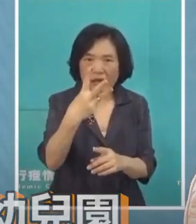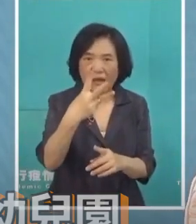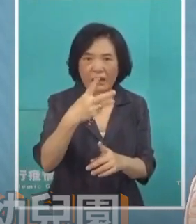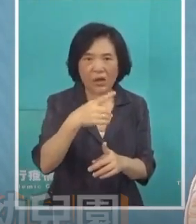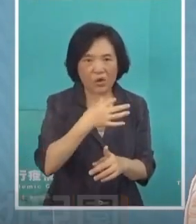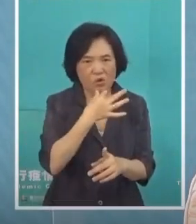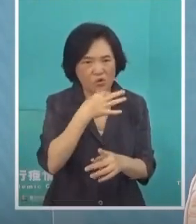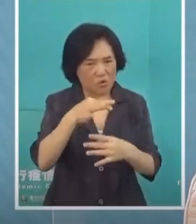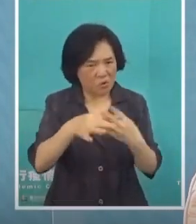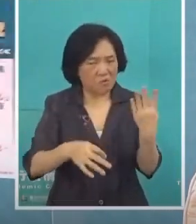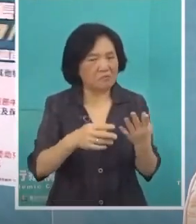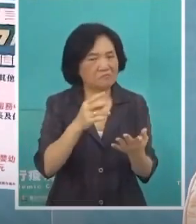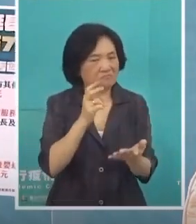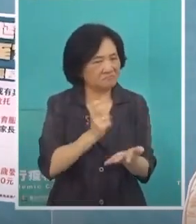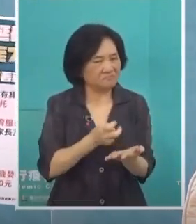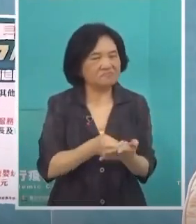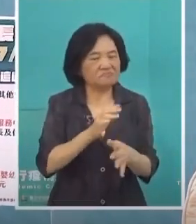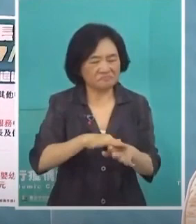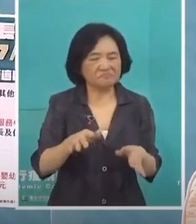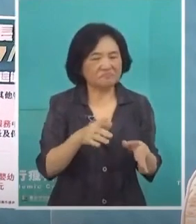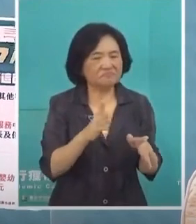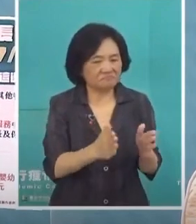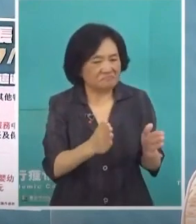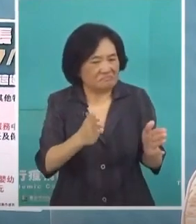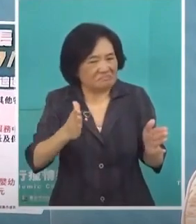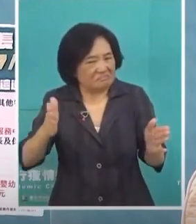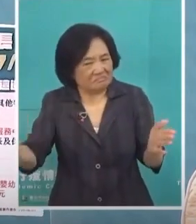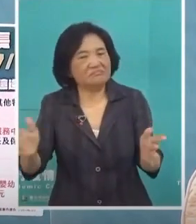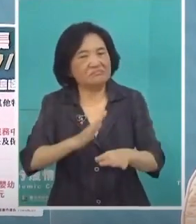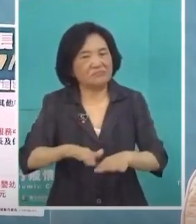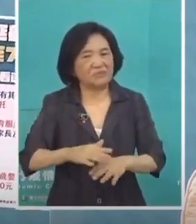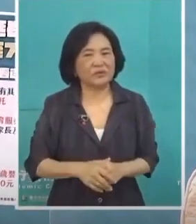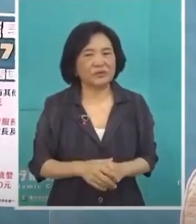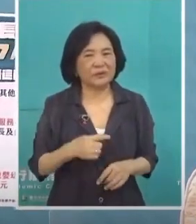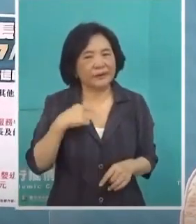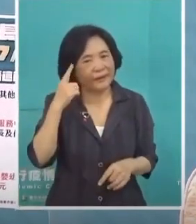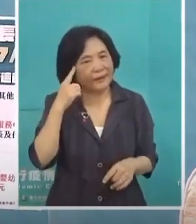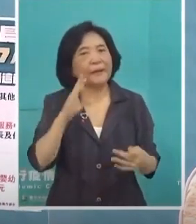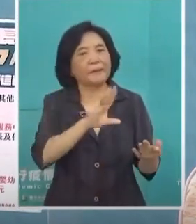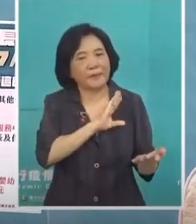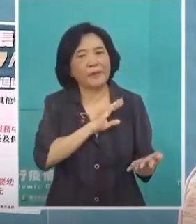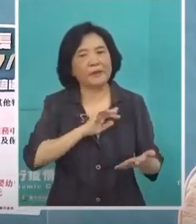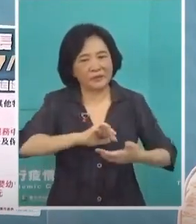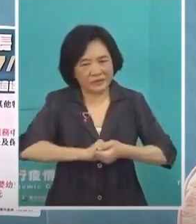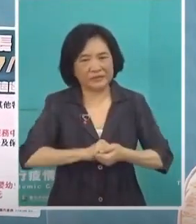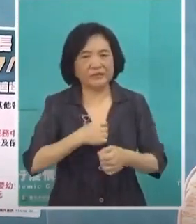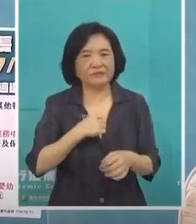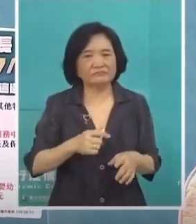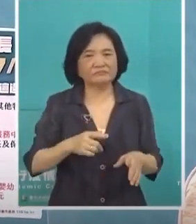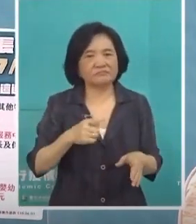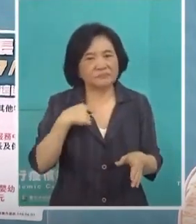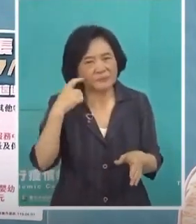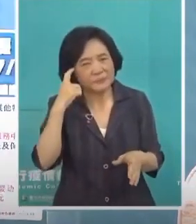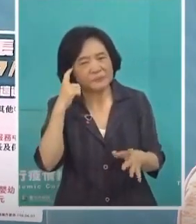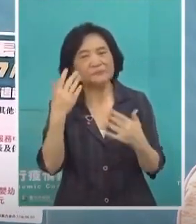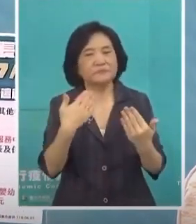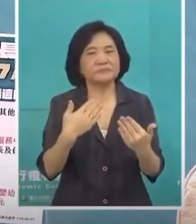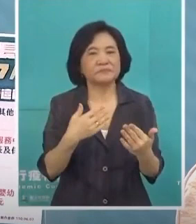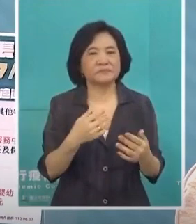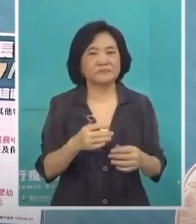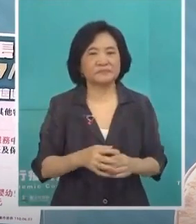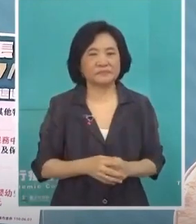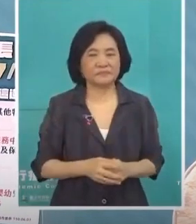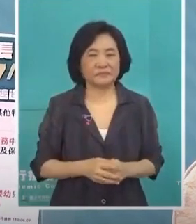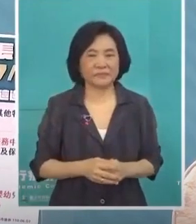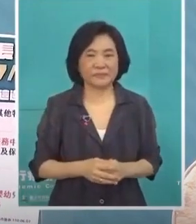。那既然这样的话，我们就要务实的去处理。第一个就是说，因为托婴